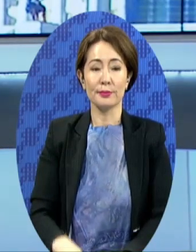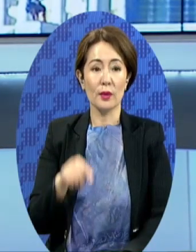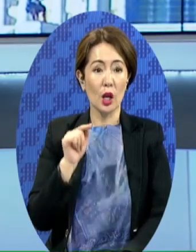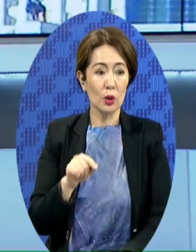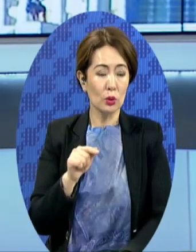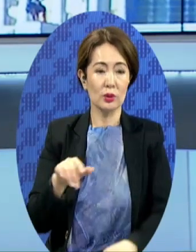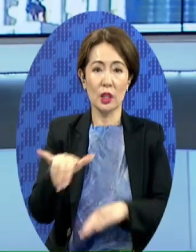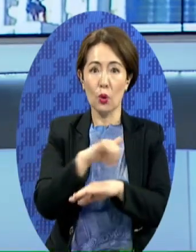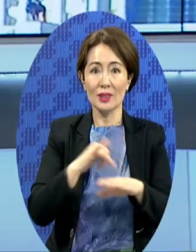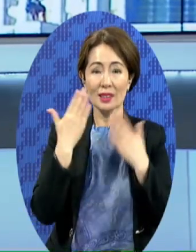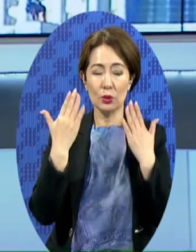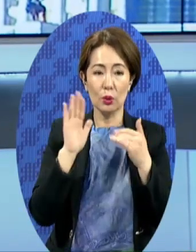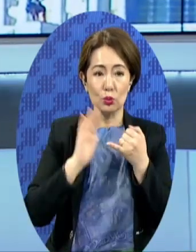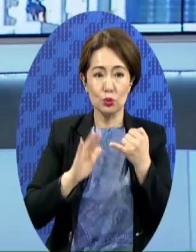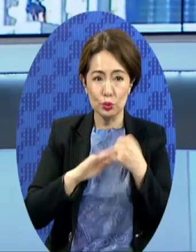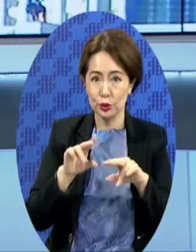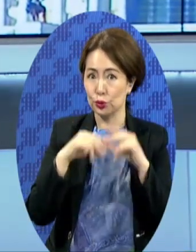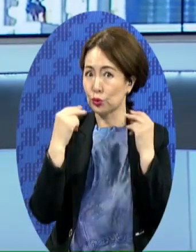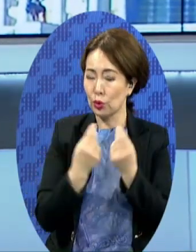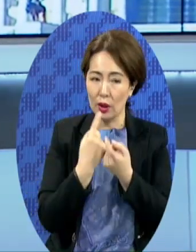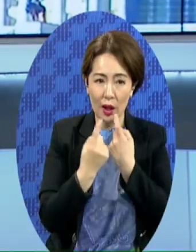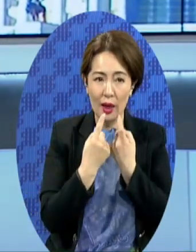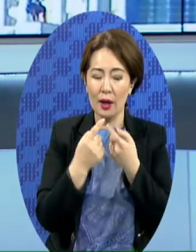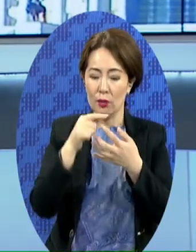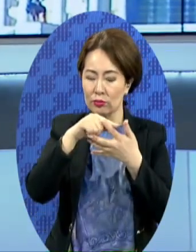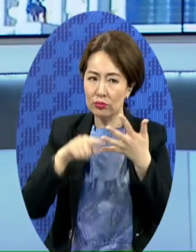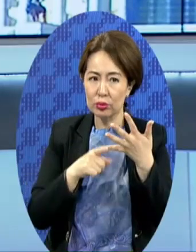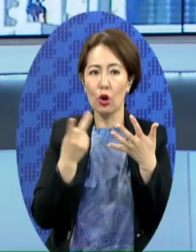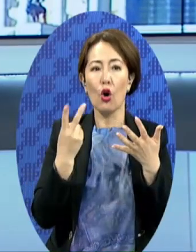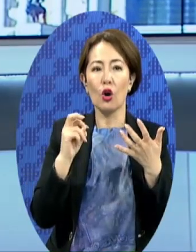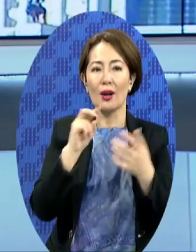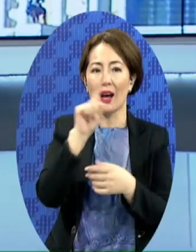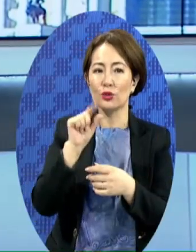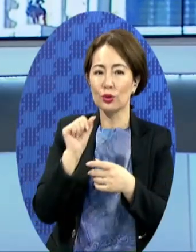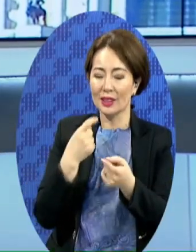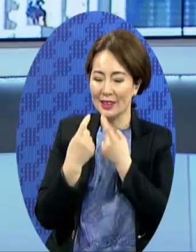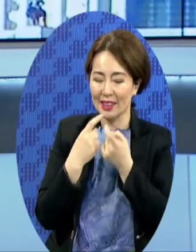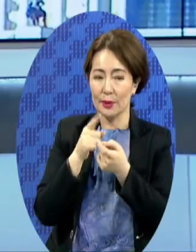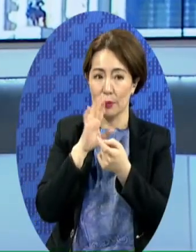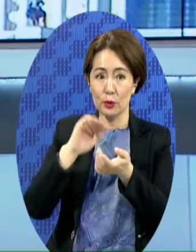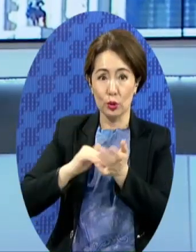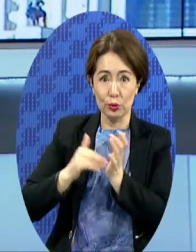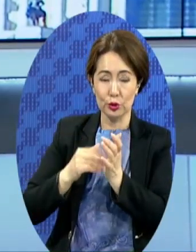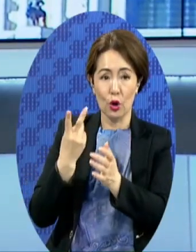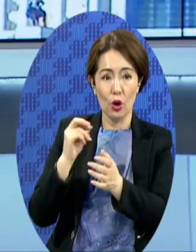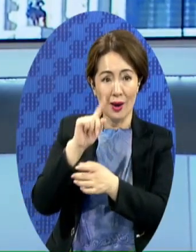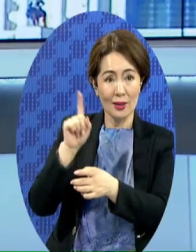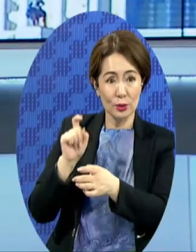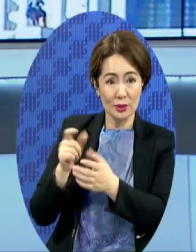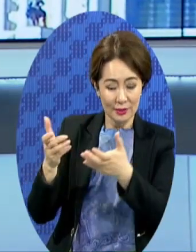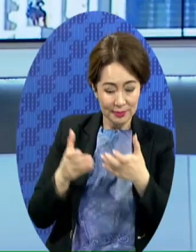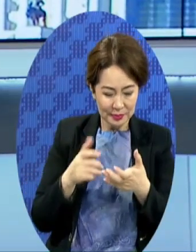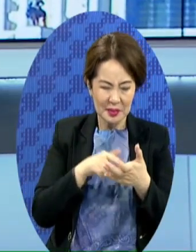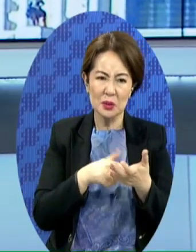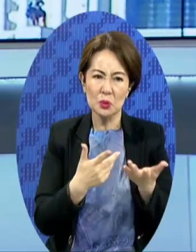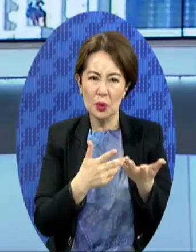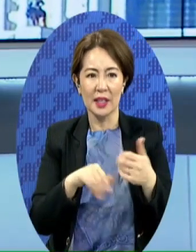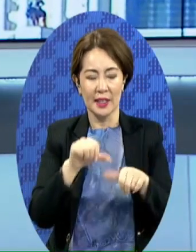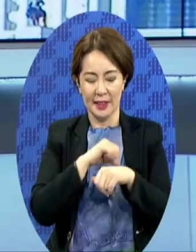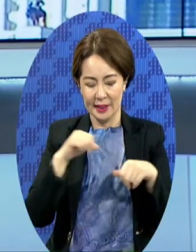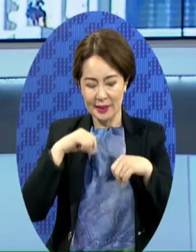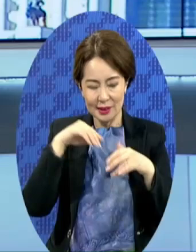За энэ удаагийн улсын хурлын отгон чуулганы хуралдаанаар 20 орчим асуудлыг хэлэлцсэн шийдвэрлэхээр төлөвлөж байна. Цар тахлын үед иргэдийн орлого, ажлын байрыг хадгалж, эдийн